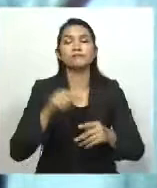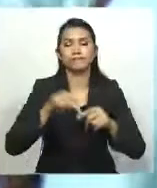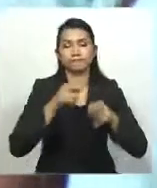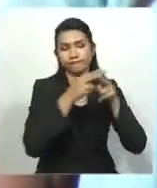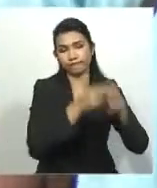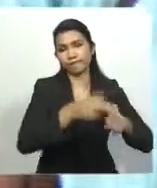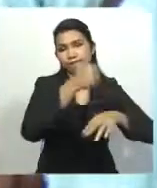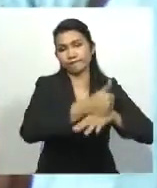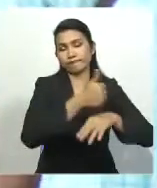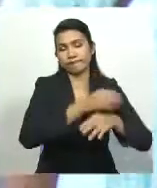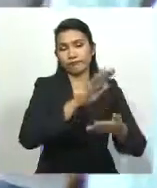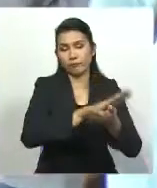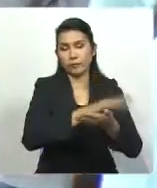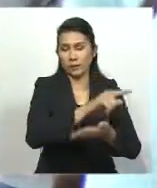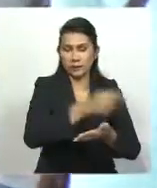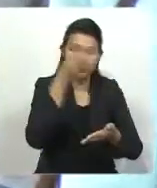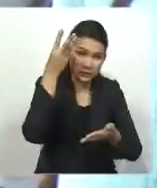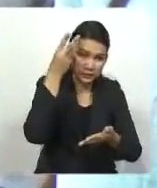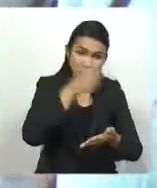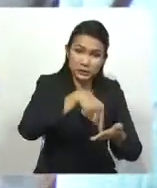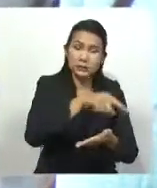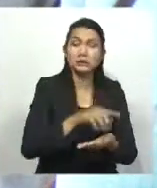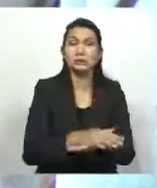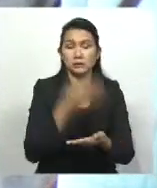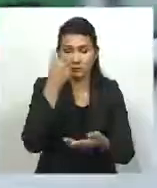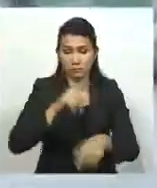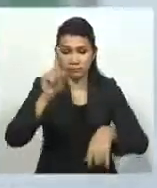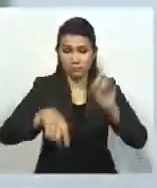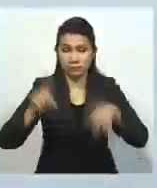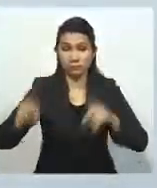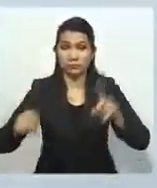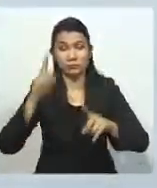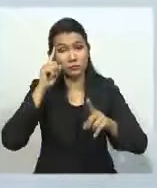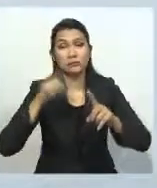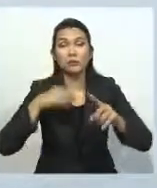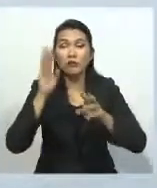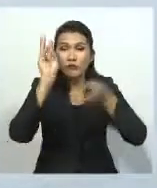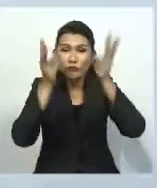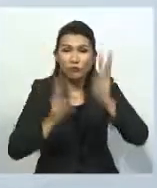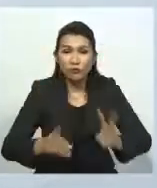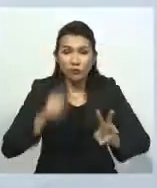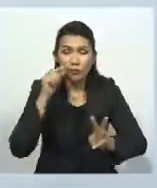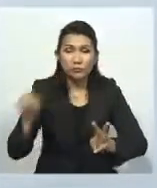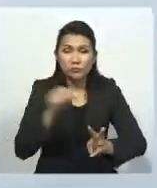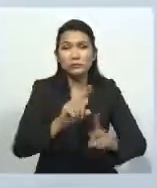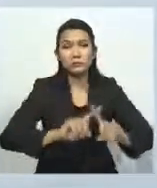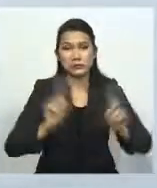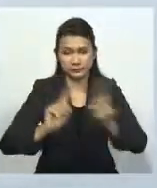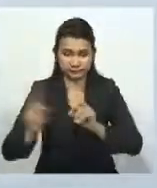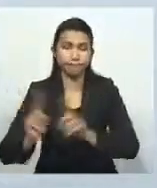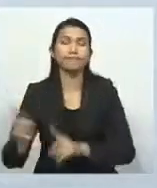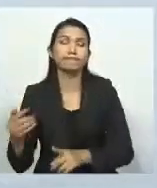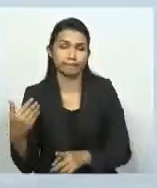างโรงเรียนแล้วก็หน่วยงานที่เกี่ยวข้องนะครับเนื่องจากแต่ละพื้นที่มีความเสี่ยงของค่าฝุ่นละอองในอากาศที่ไม่เท่